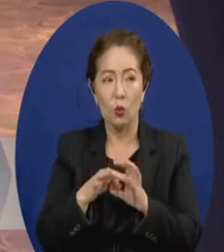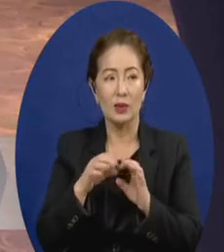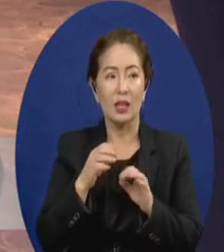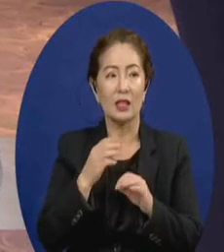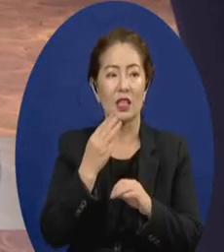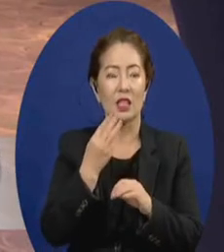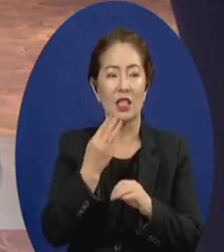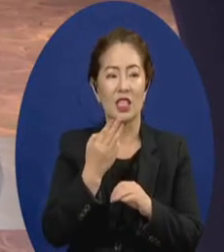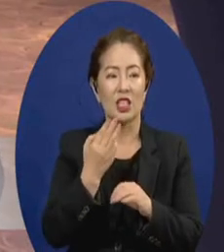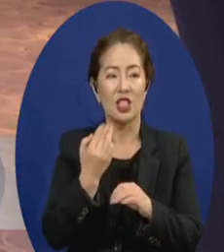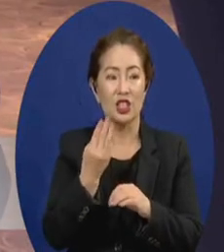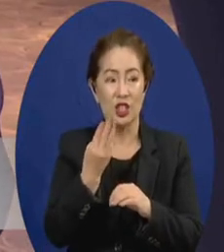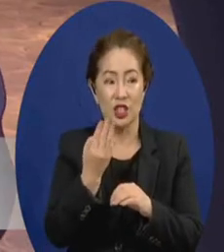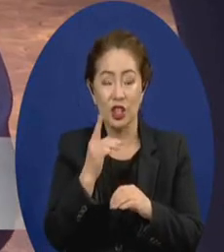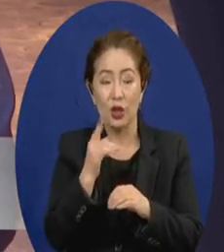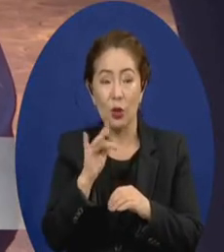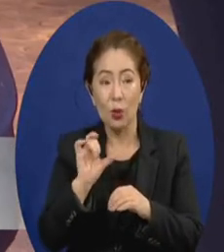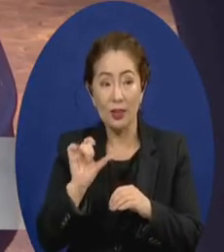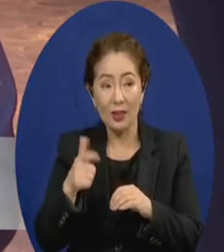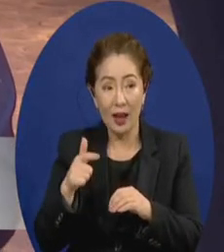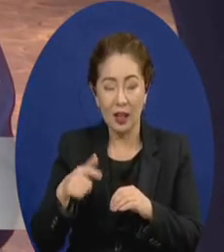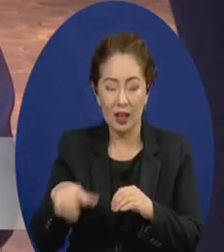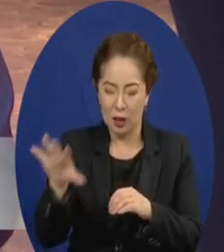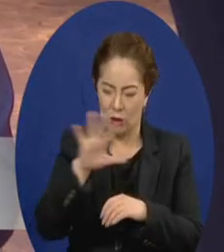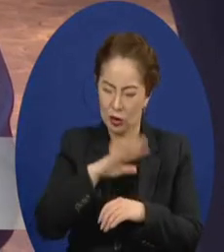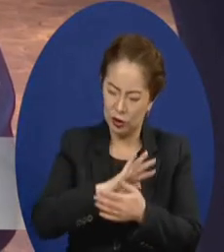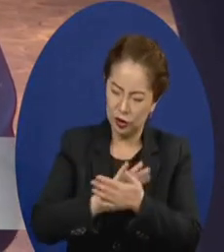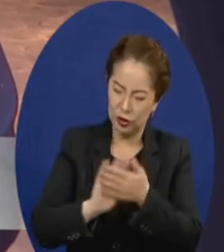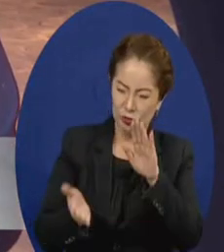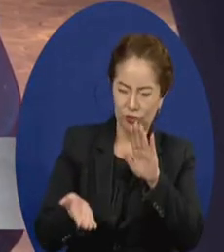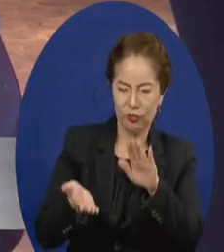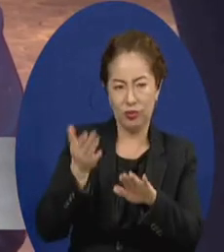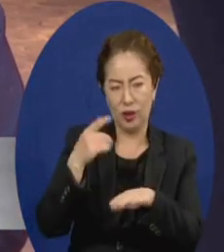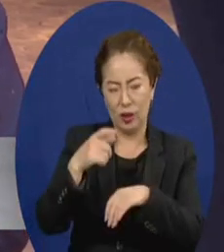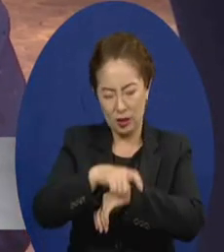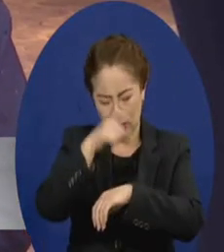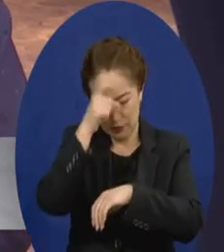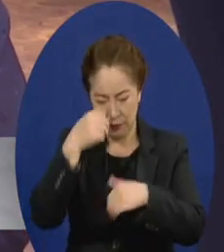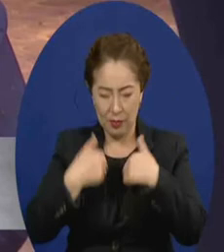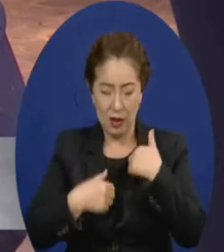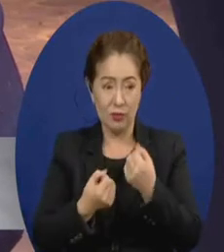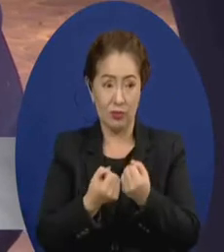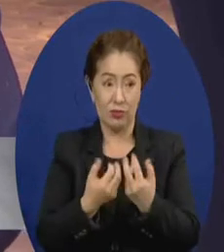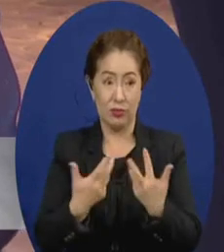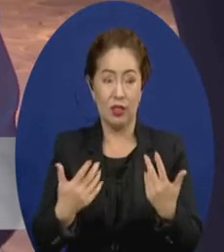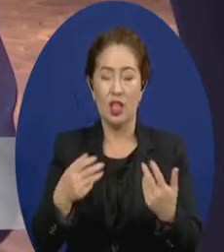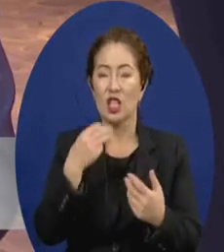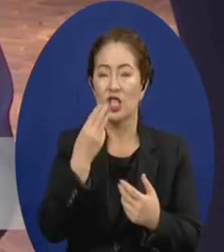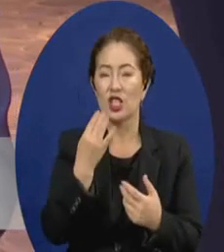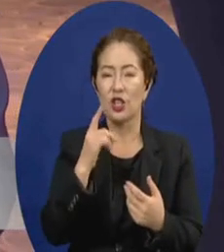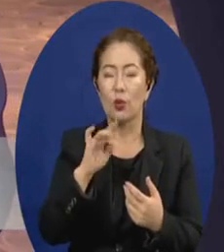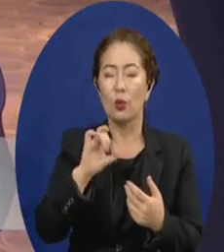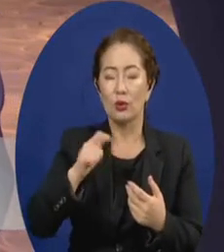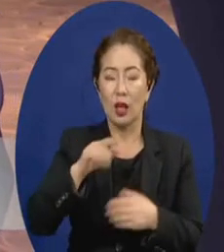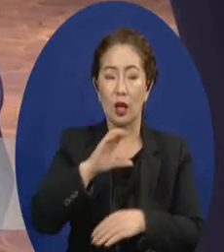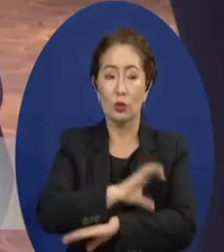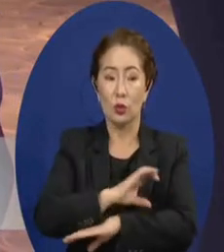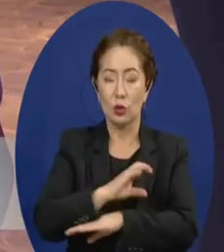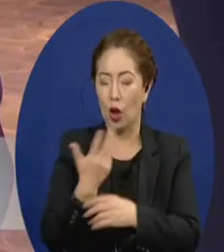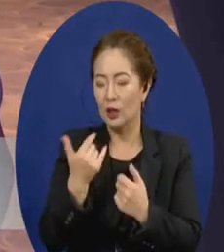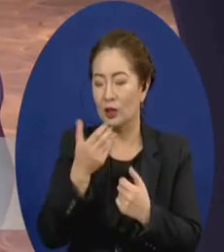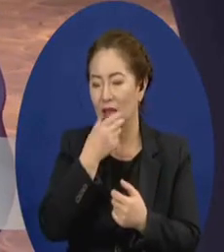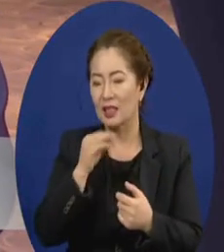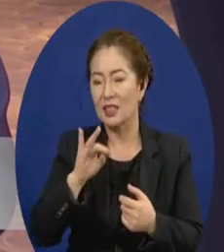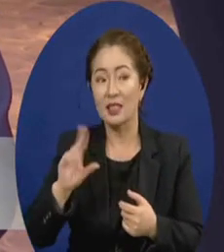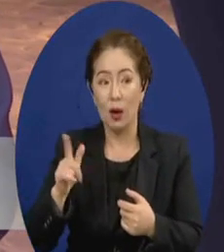орчин цагийн их сургуулийн одоо өнгө төрхийг олж олон сайхан одоо эрдэмтэн багш нар төрж их хөт утгаас олон сайхан шавнар